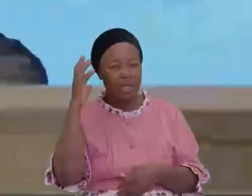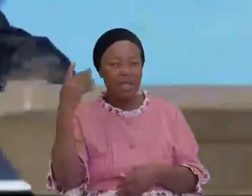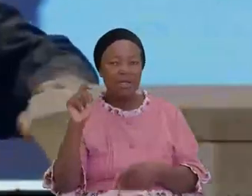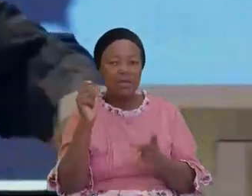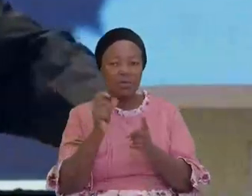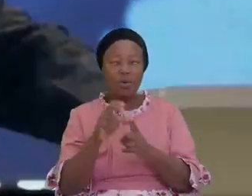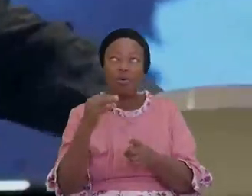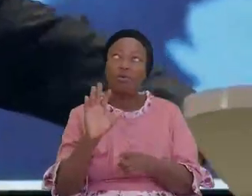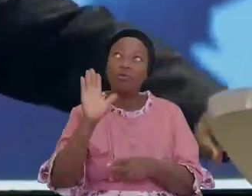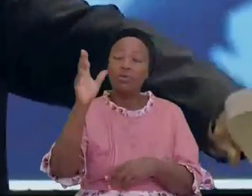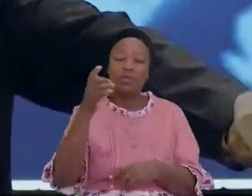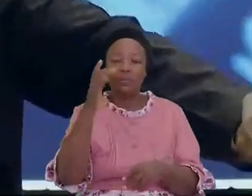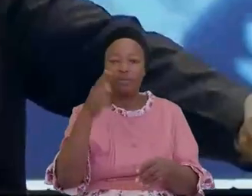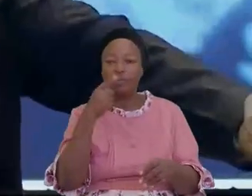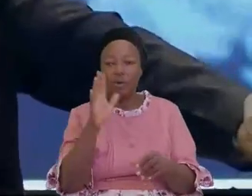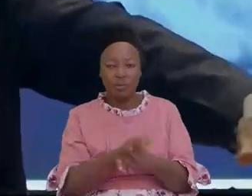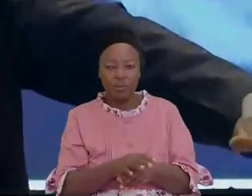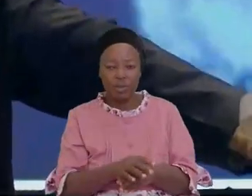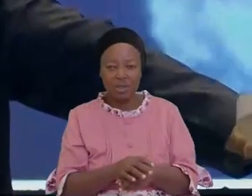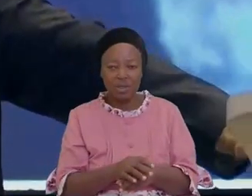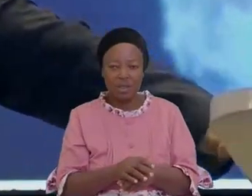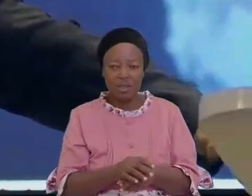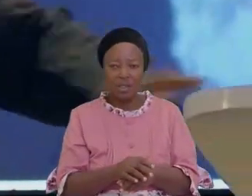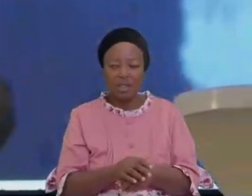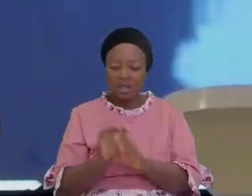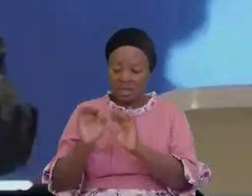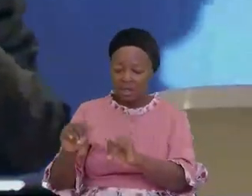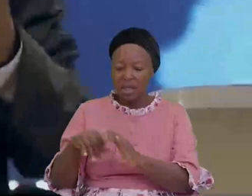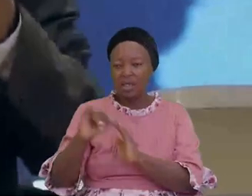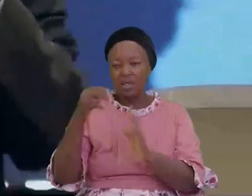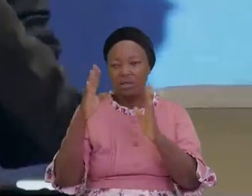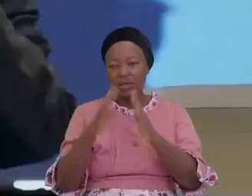La parole de sa promesse. Restez à Jérusalem